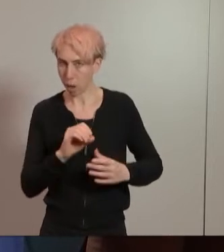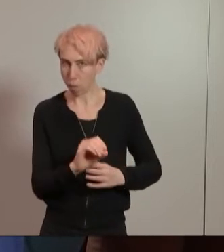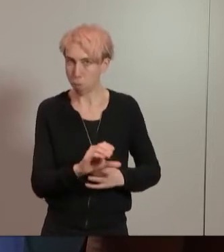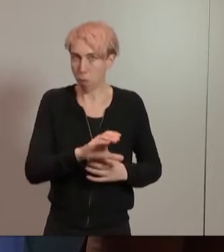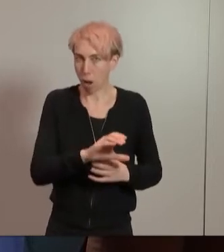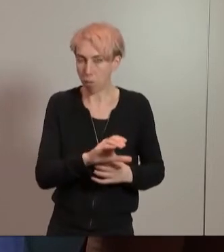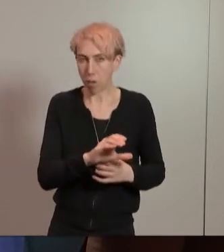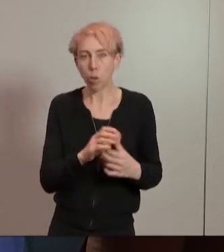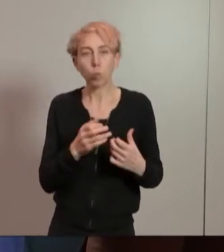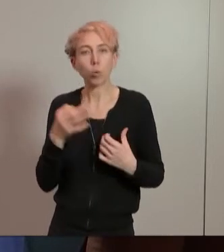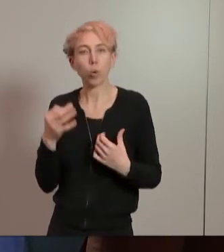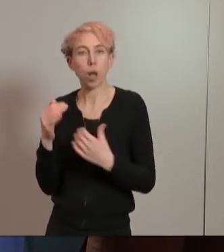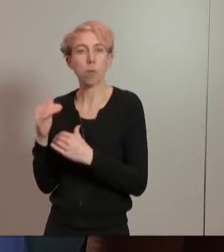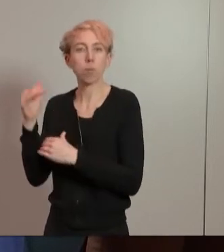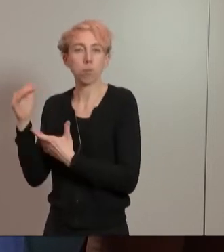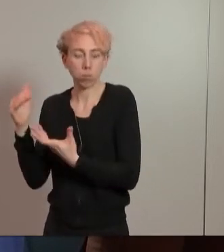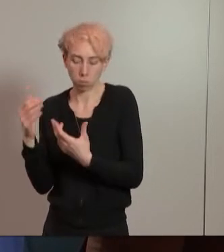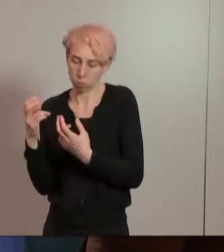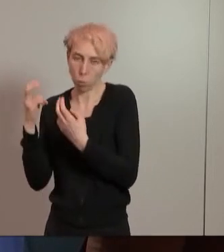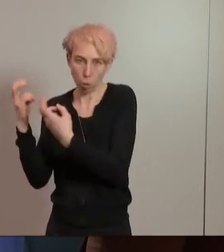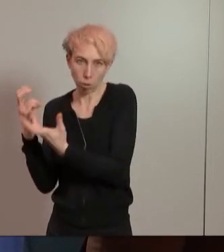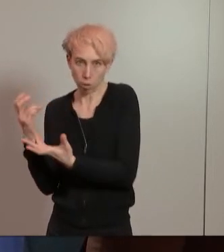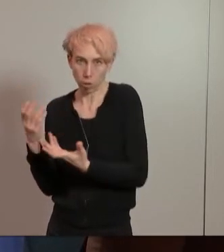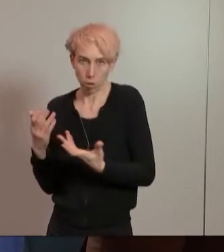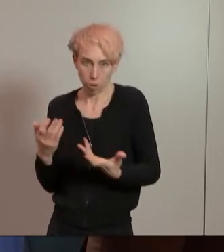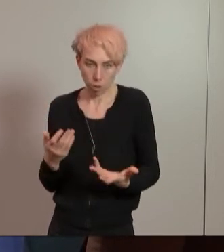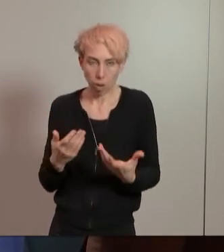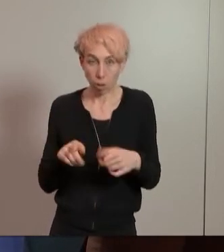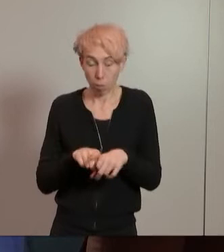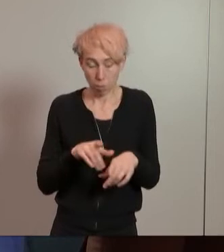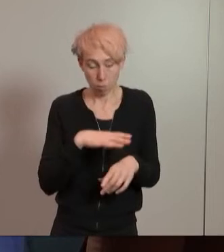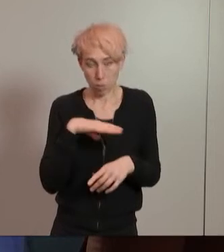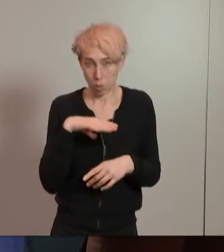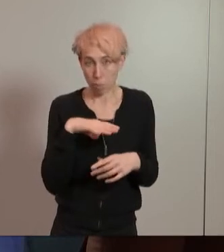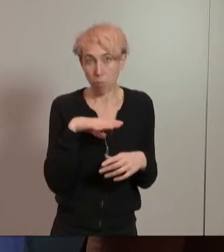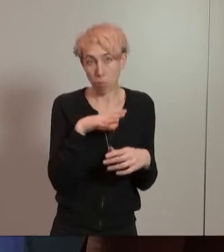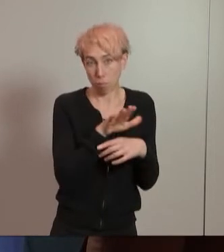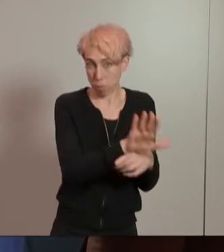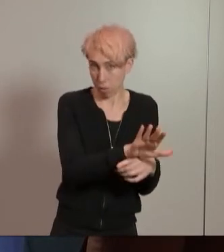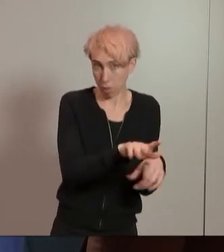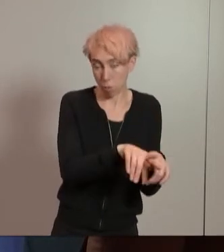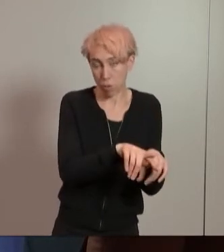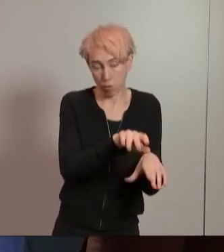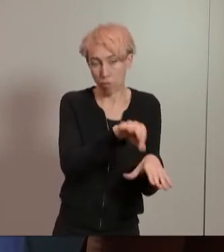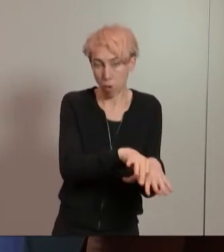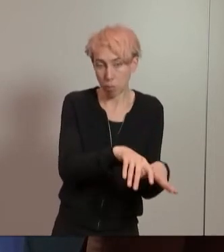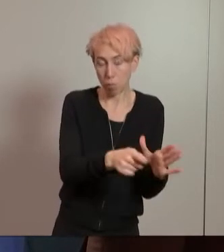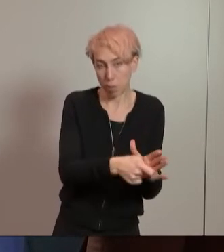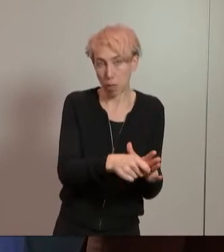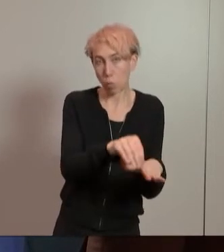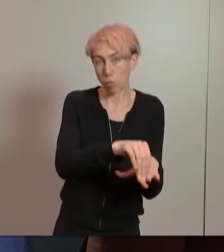de la part employeur à la protection sociale complémentaire, donc telle qu'elle vous a été présentée et votée lors du conseil municipal du mois de juin